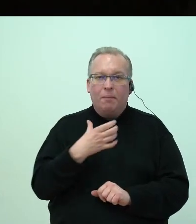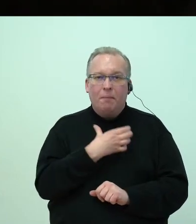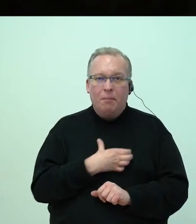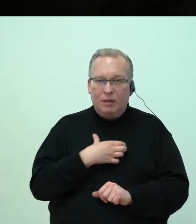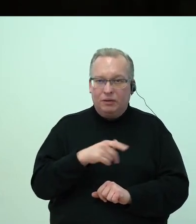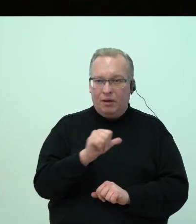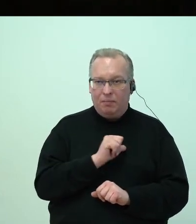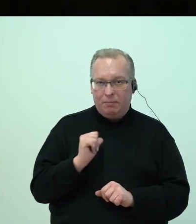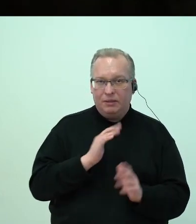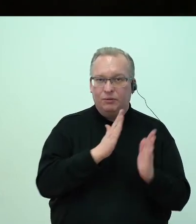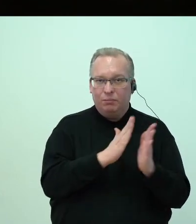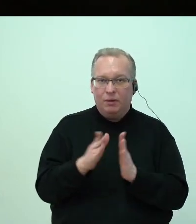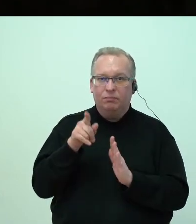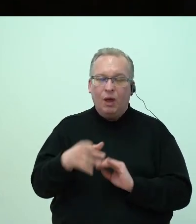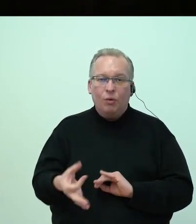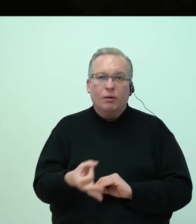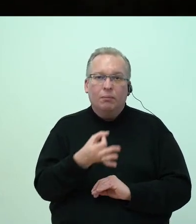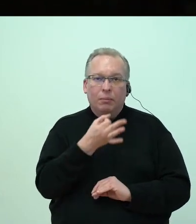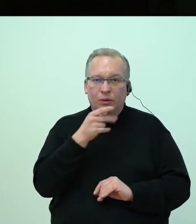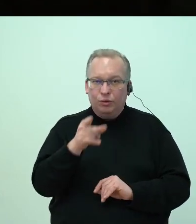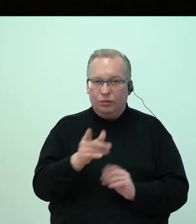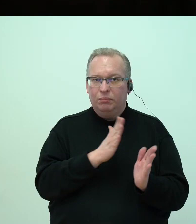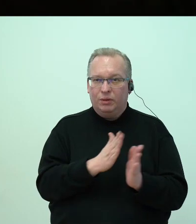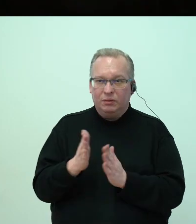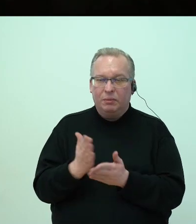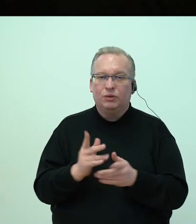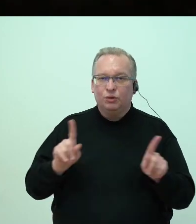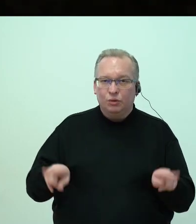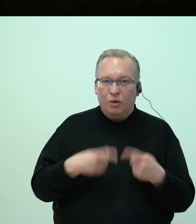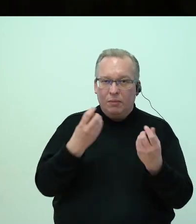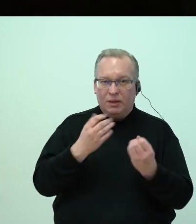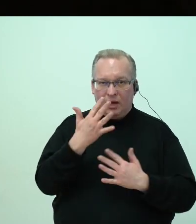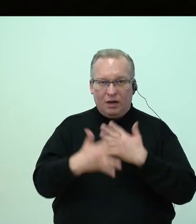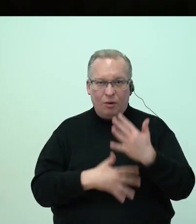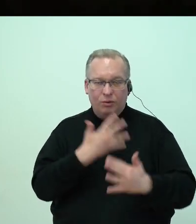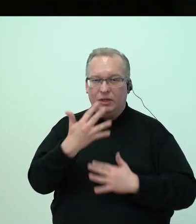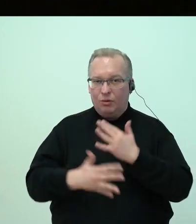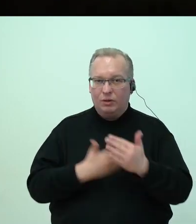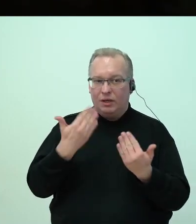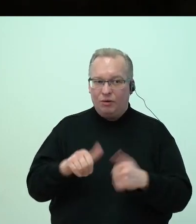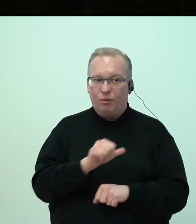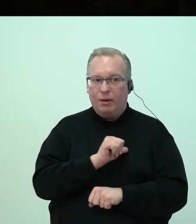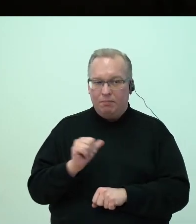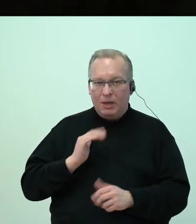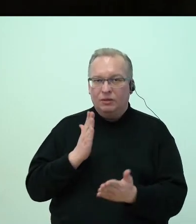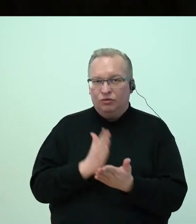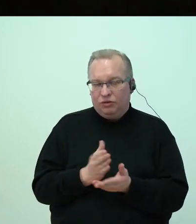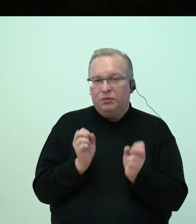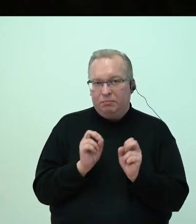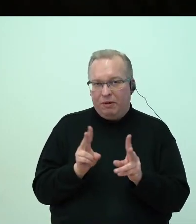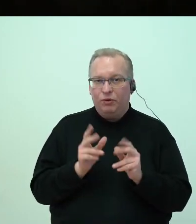pats procesas tau patinka ir su tuo procesu tu sukeli dar didesnį chaosą. Chaosas jau pats savaime yra